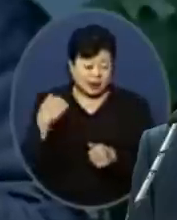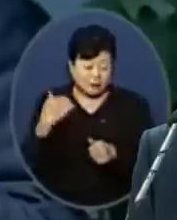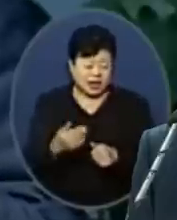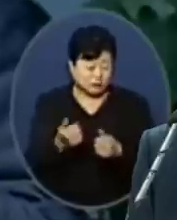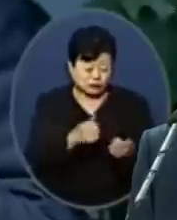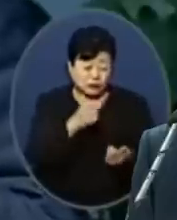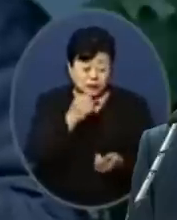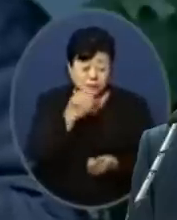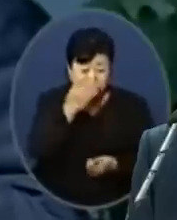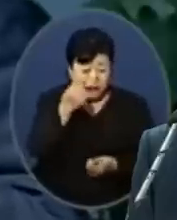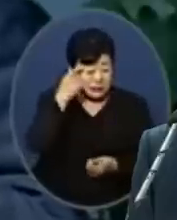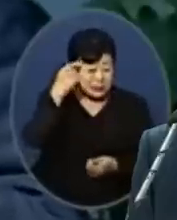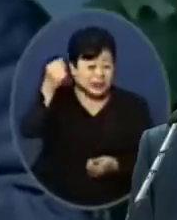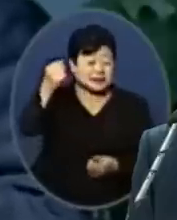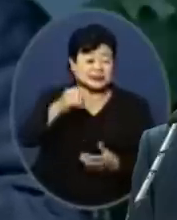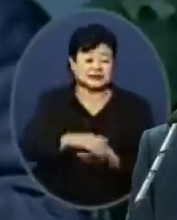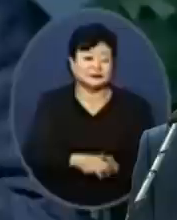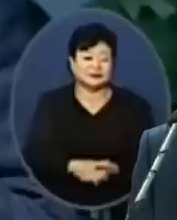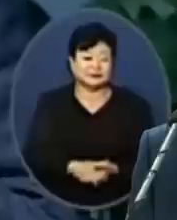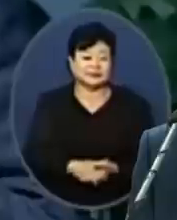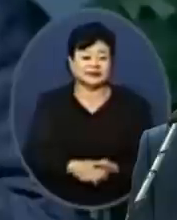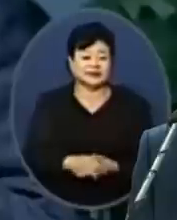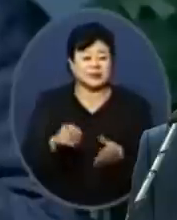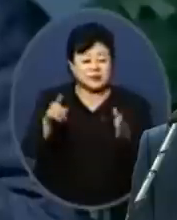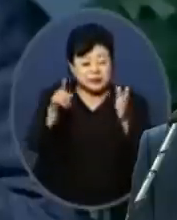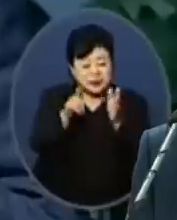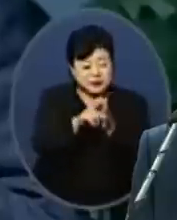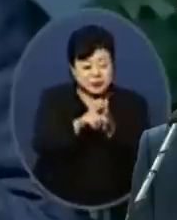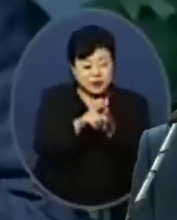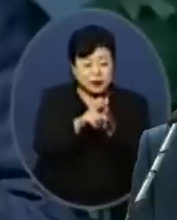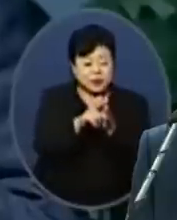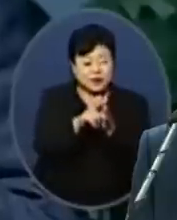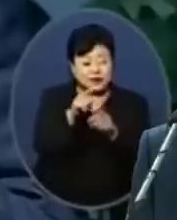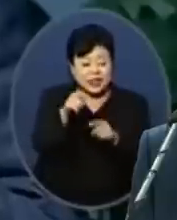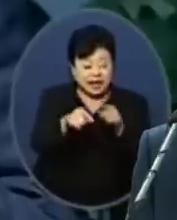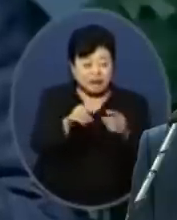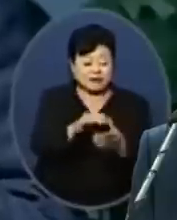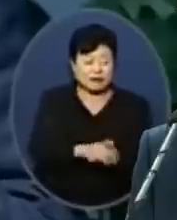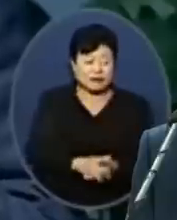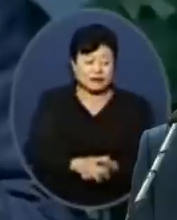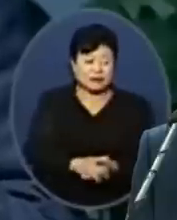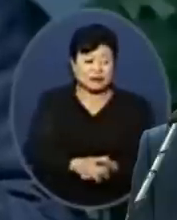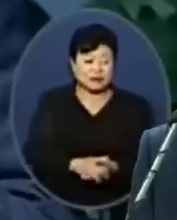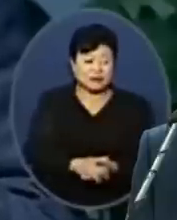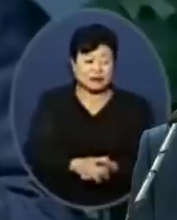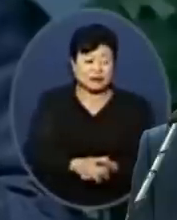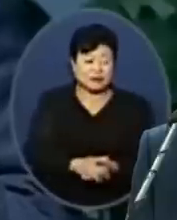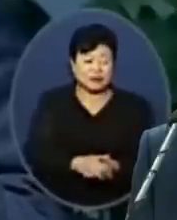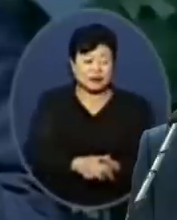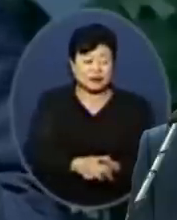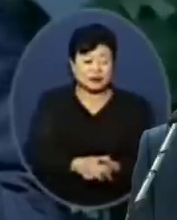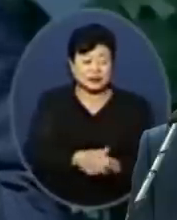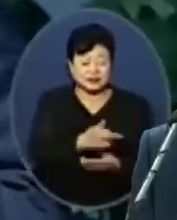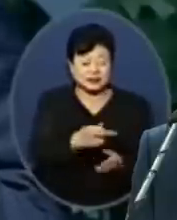생각하고 그는 믿음으로 나갔고 큰 소리 쾅